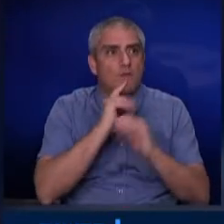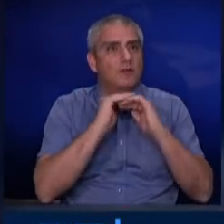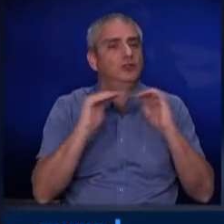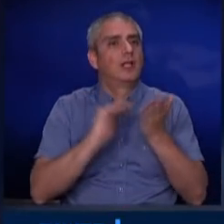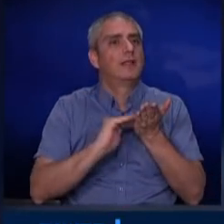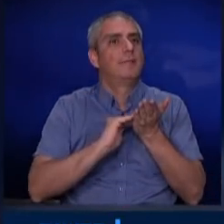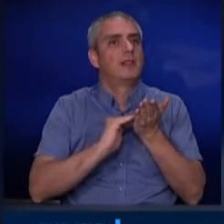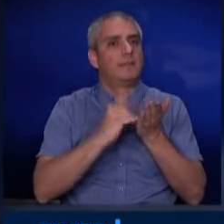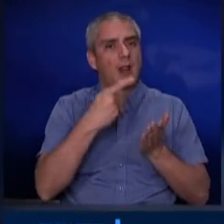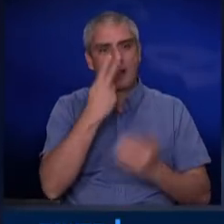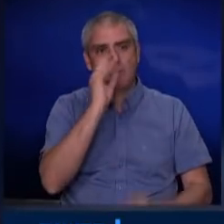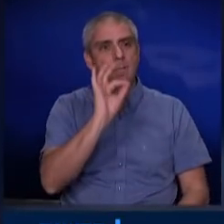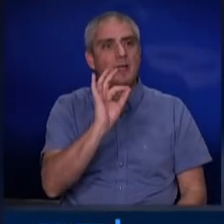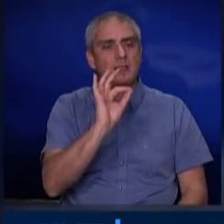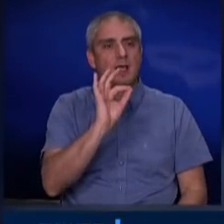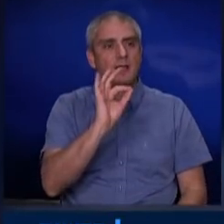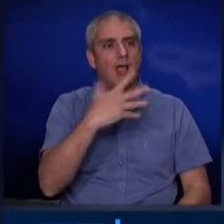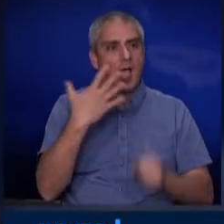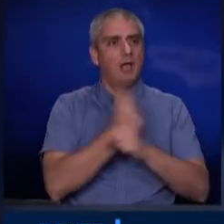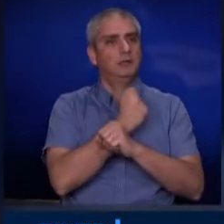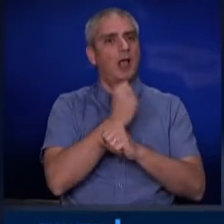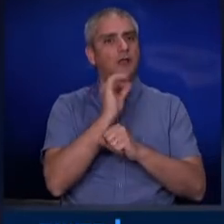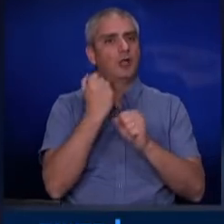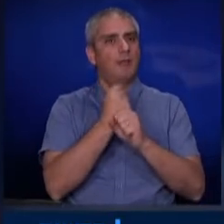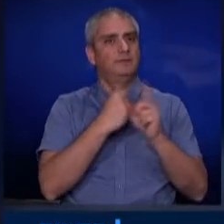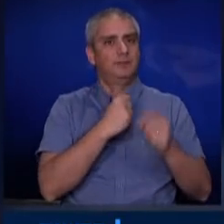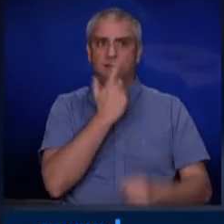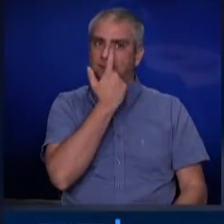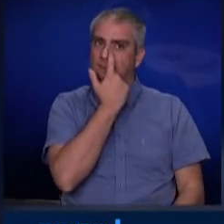המינימלית שתחשב מבחינתך להצלחה של המבצע הזה?